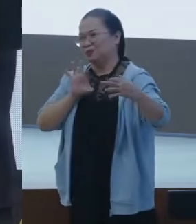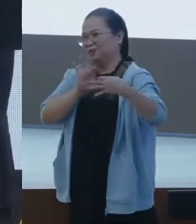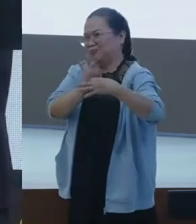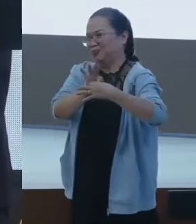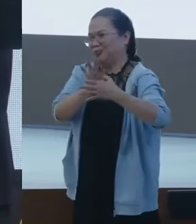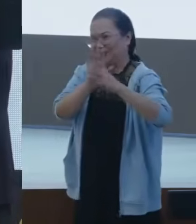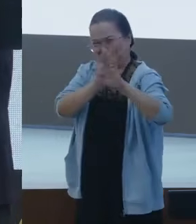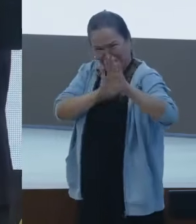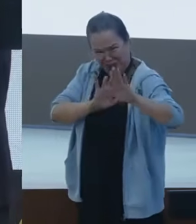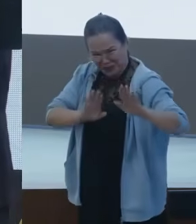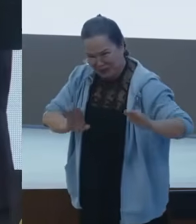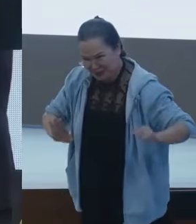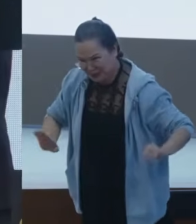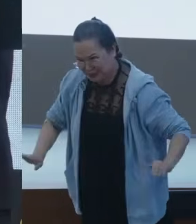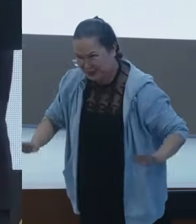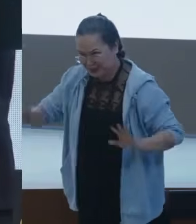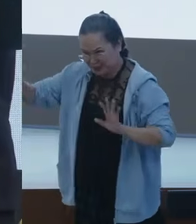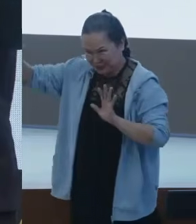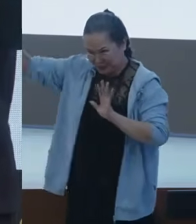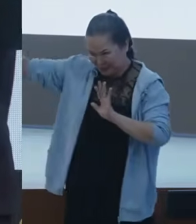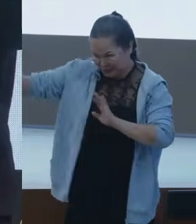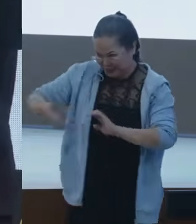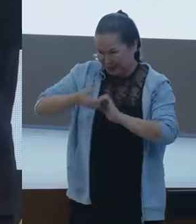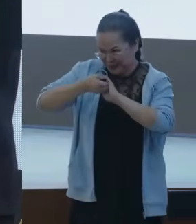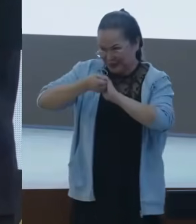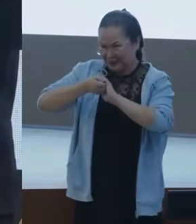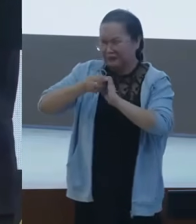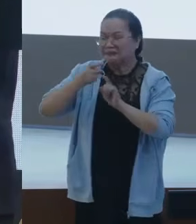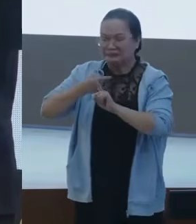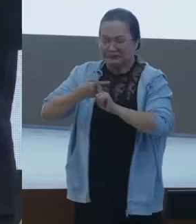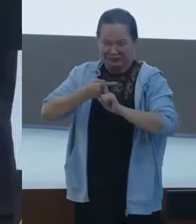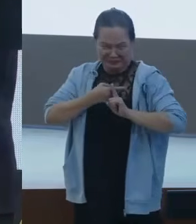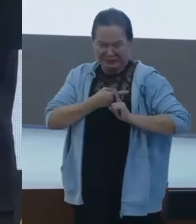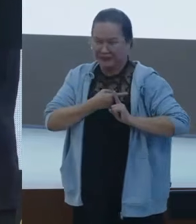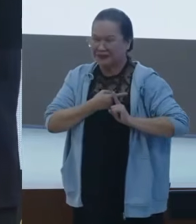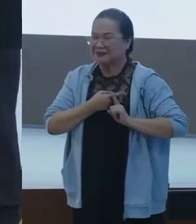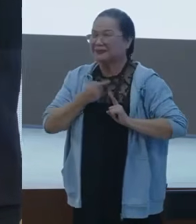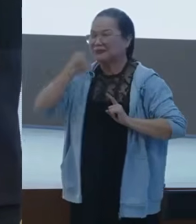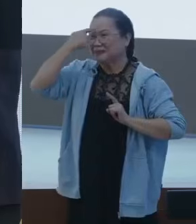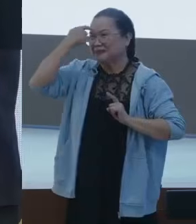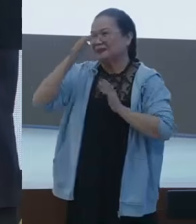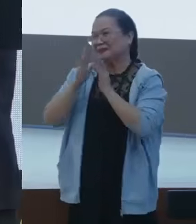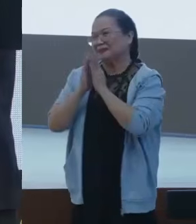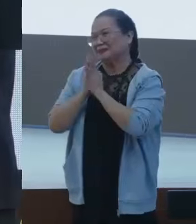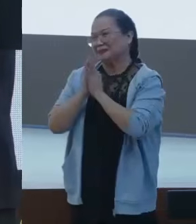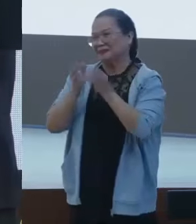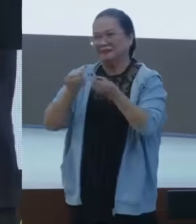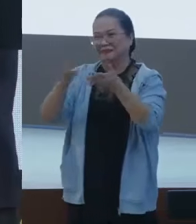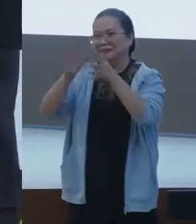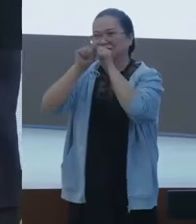And if we have peace with God, meron tayong kapayapaan na dulot ng panalangin. Philippians 4:6,